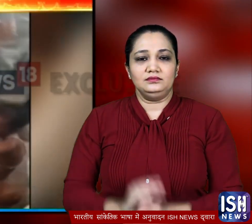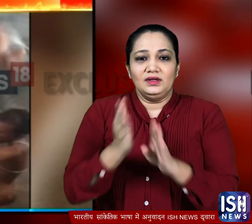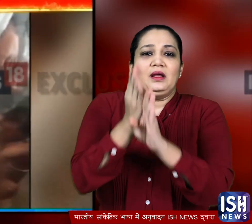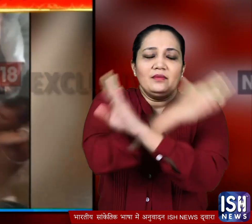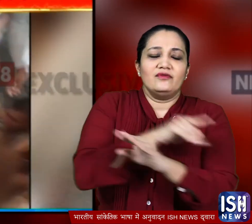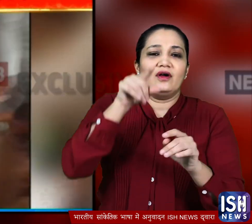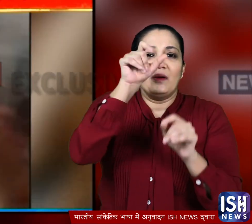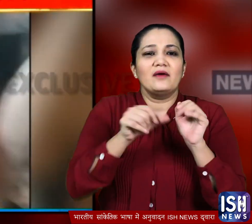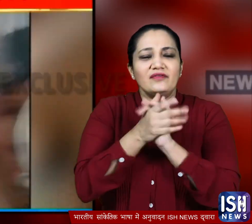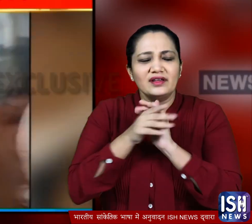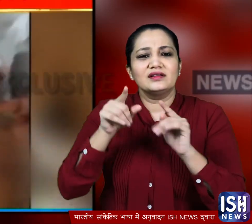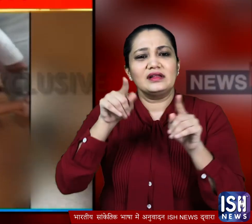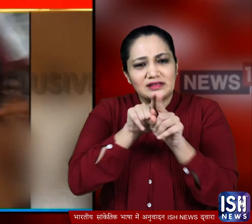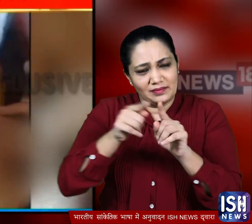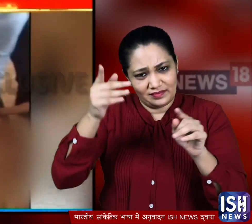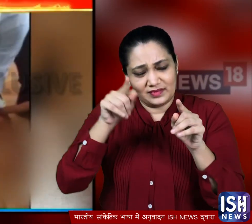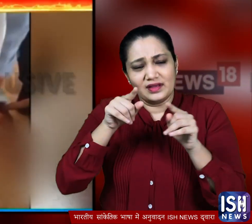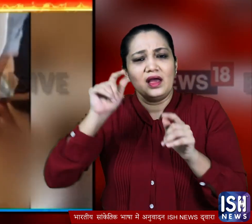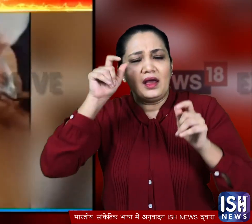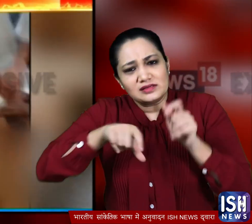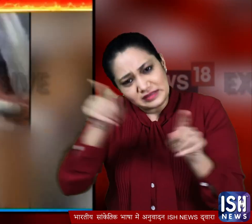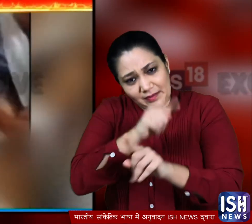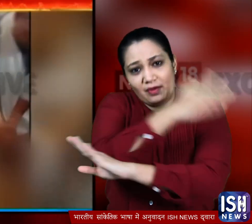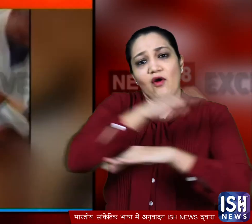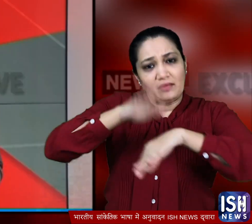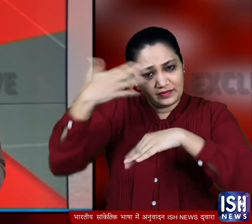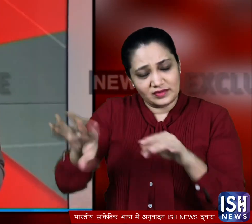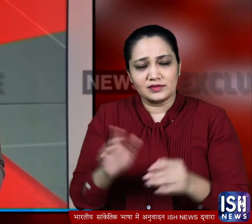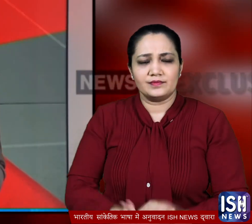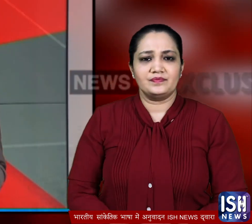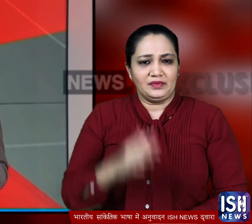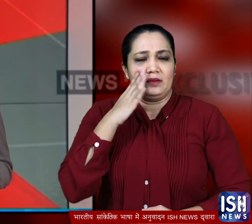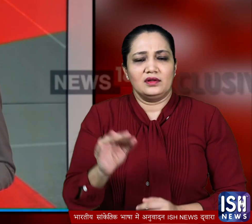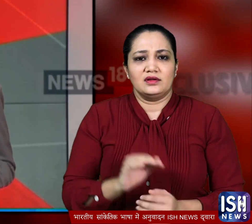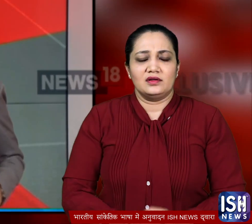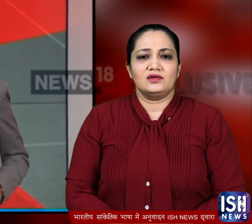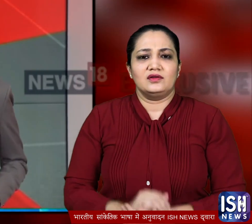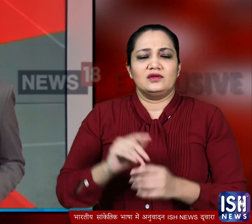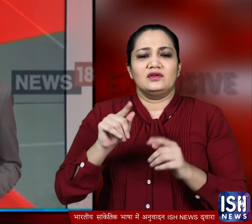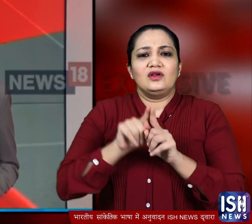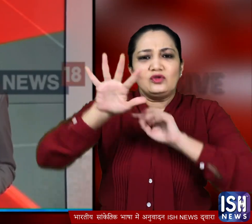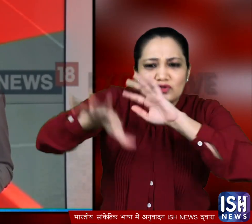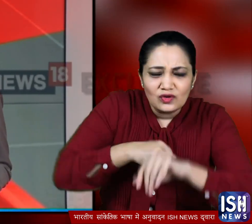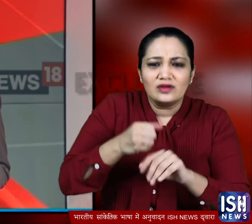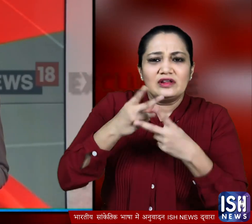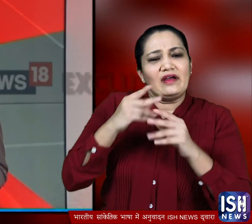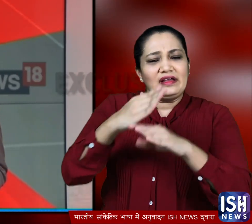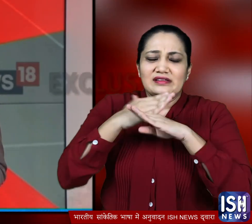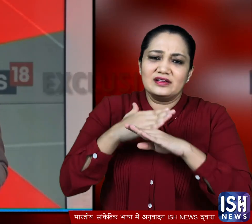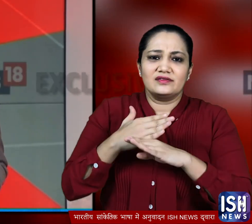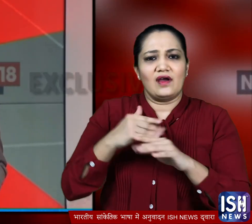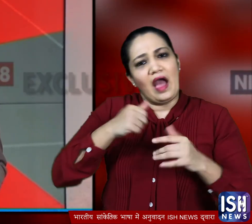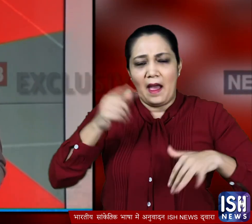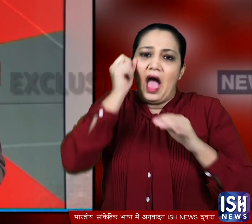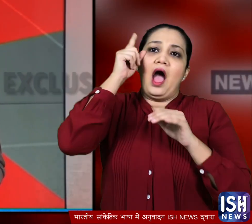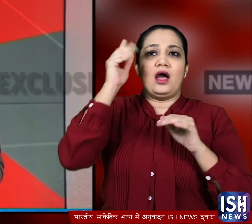इससे पहले उस आदमी के एक साथी के साथ भी मंडी में मौजूद लोगों ने ऐसा ही किया। सौभाग्य की एक बात है कि हम लोग चोर उचक्कों से बचने के लिए